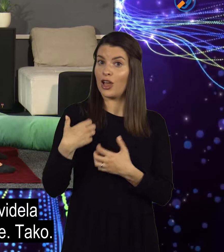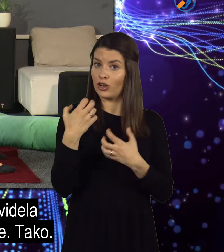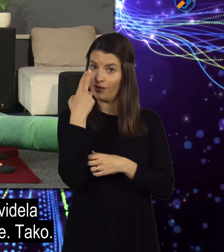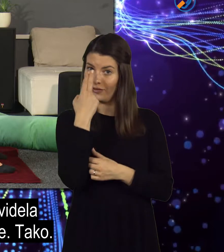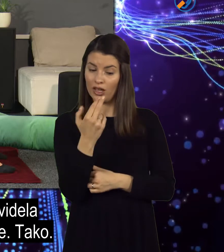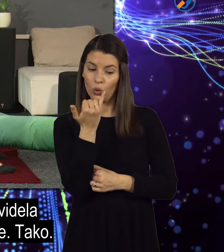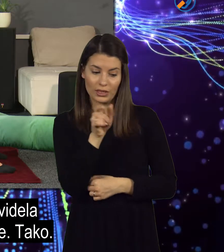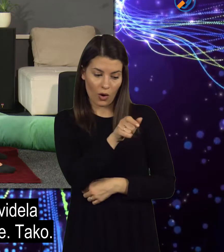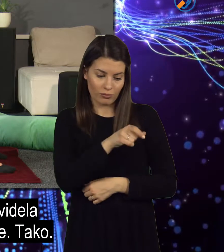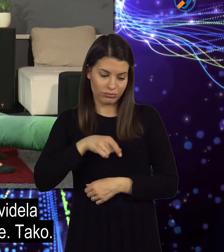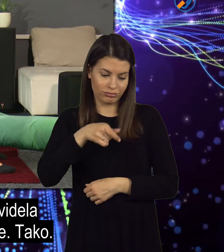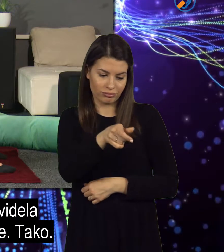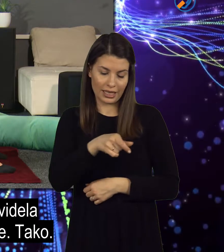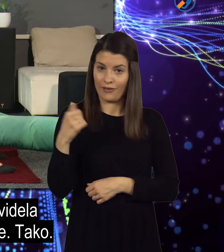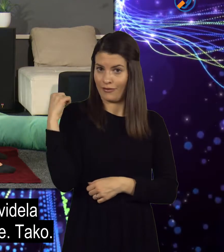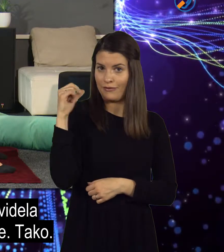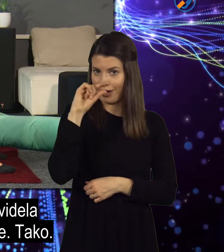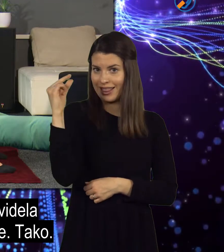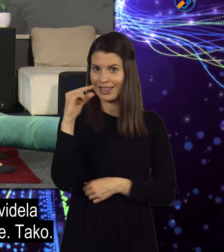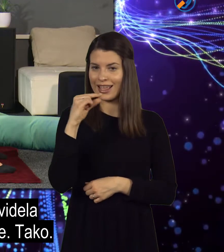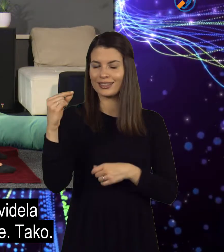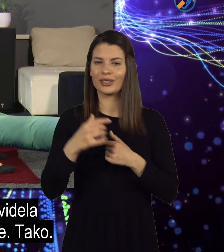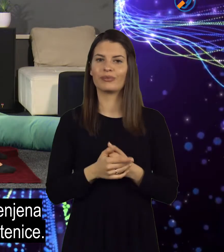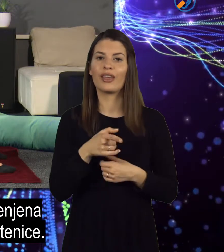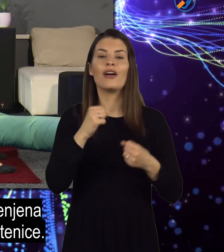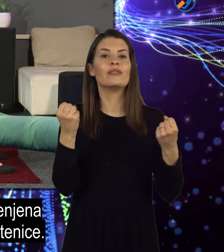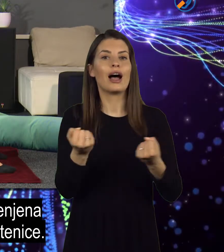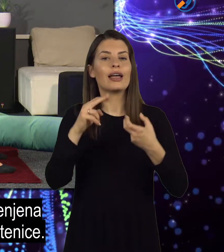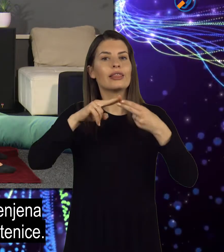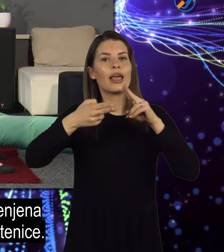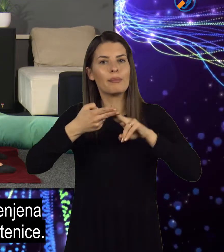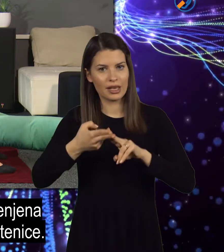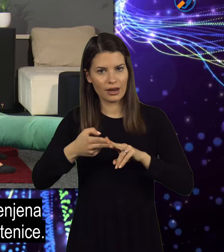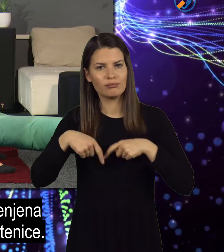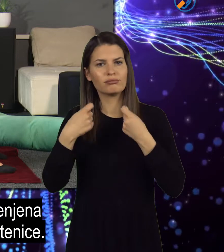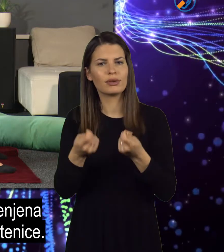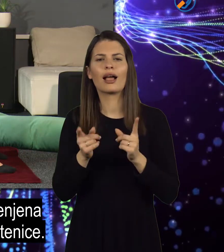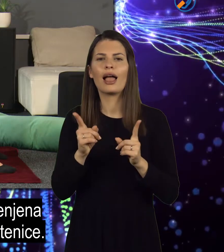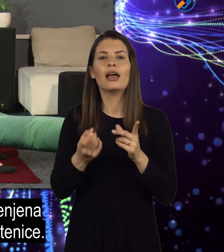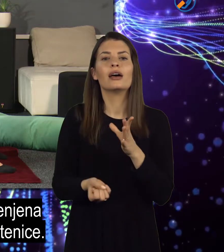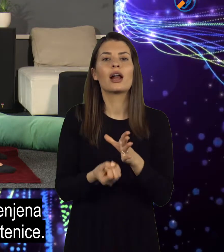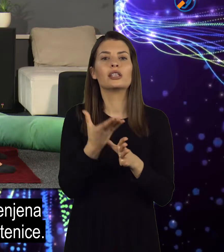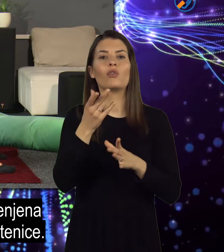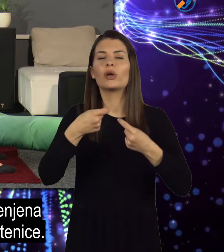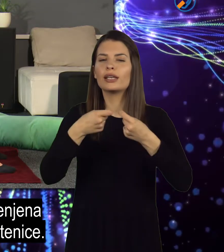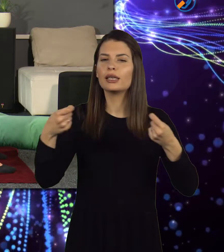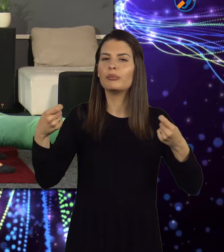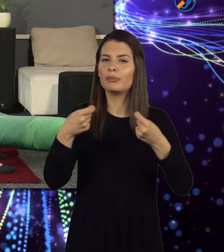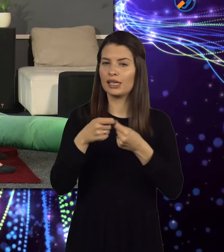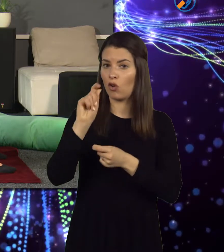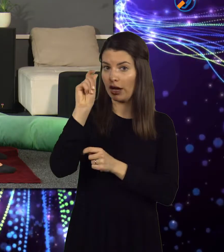videla vsako vretence. Tako, vaja je namenjena razvoju gibljivosti